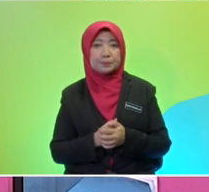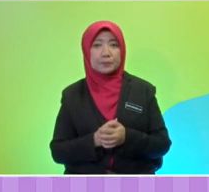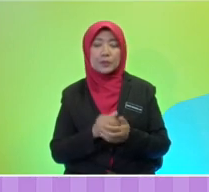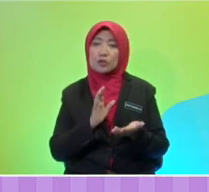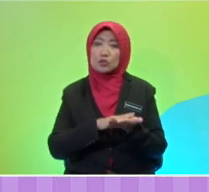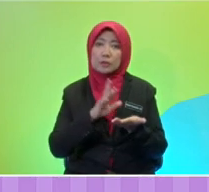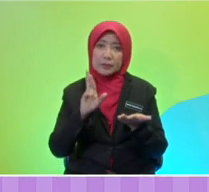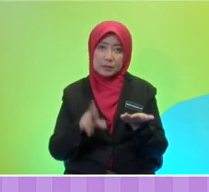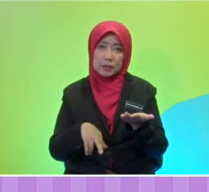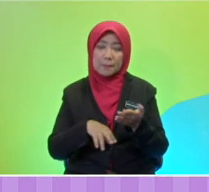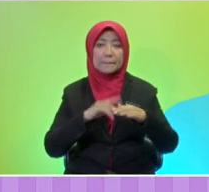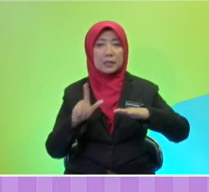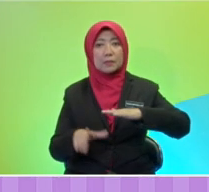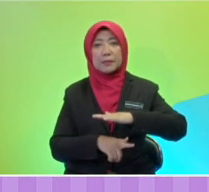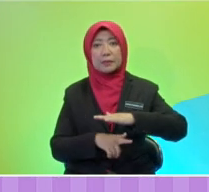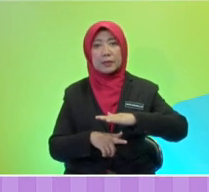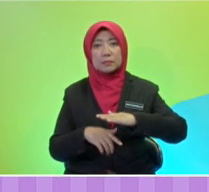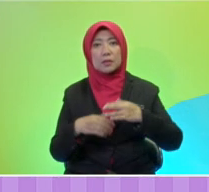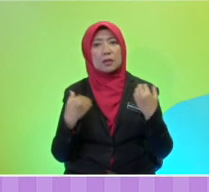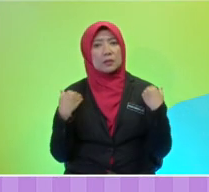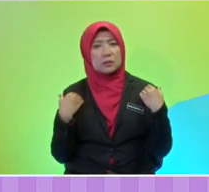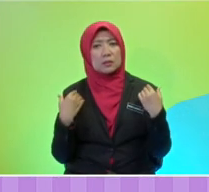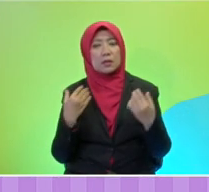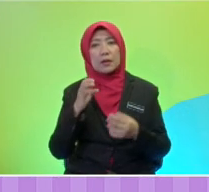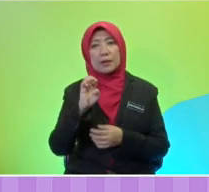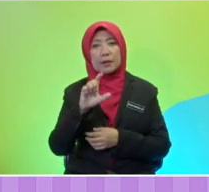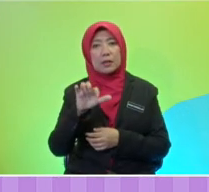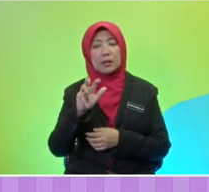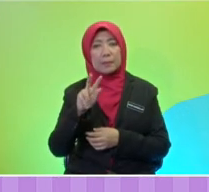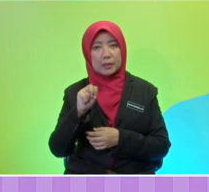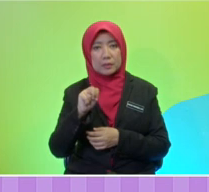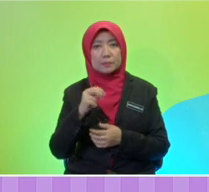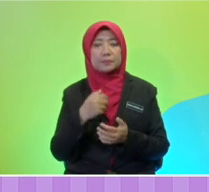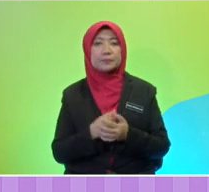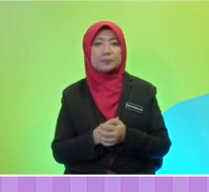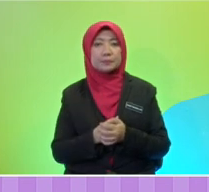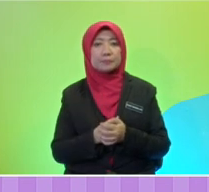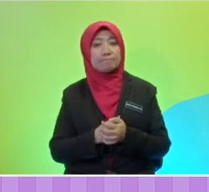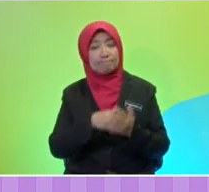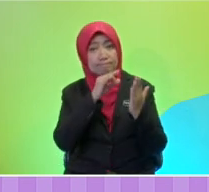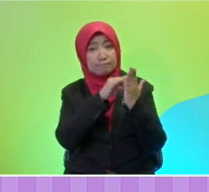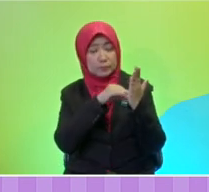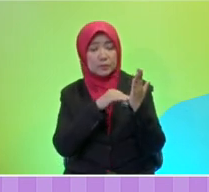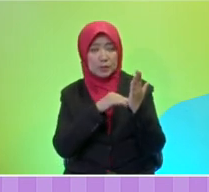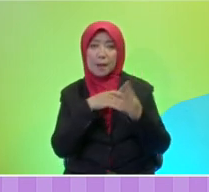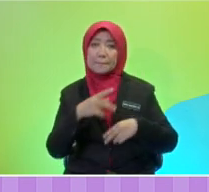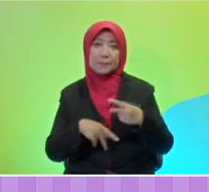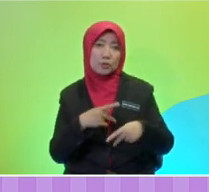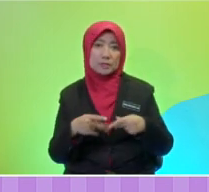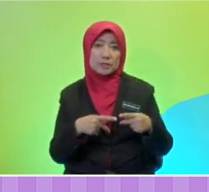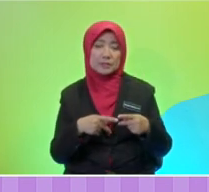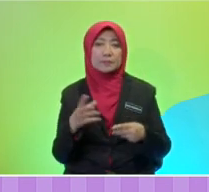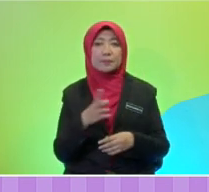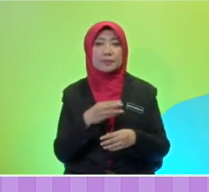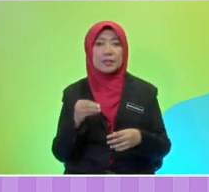oleh rendah melibatkan beberapa Element yaitu kandungan kemahiran dan proses serta